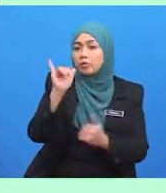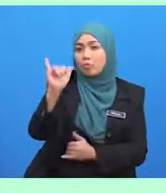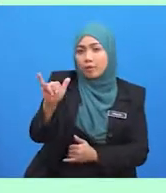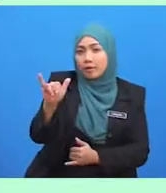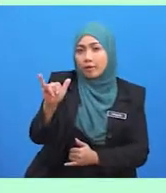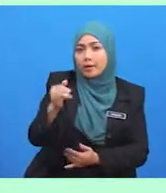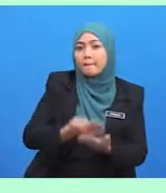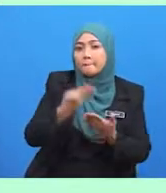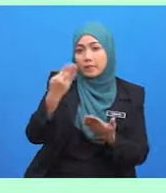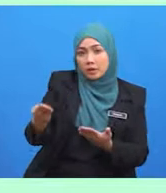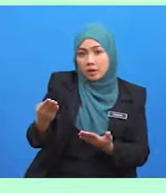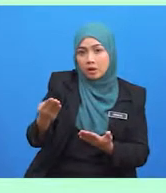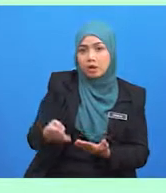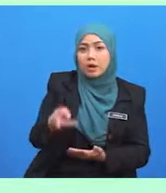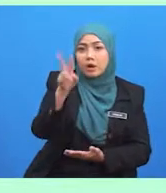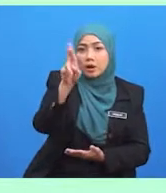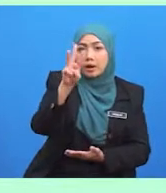membayar